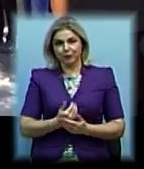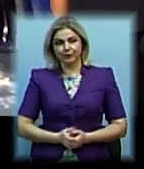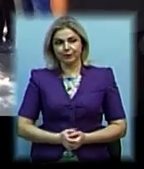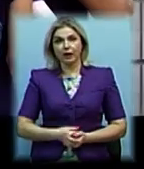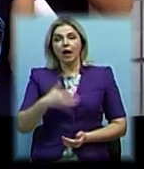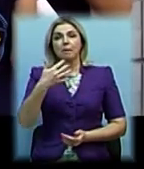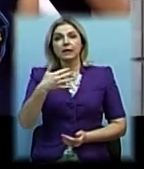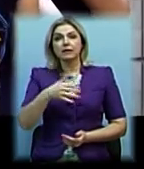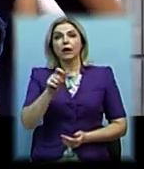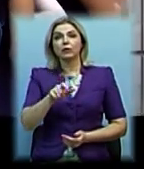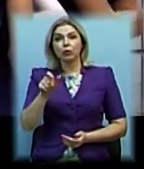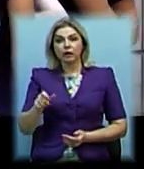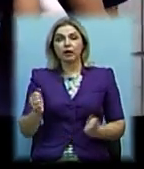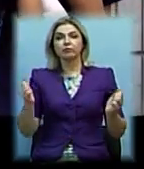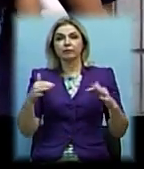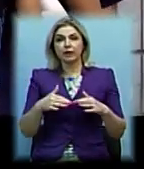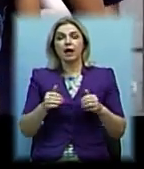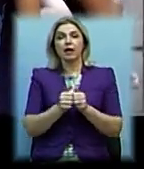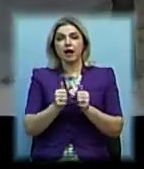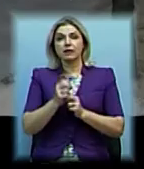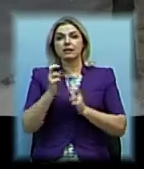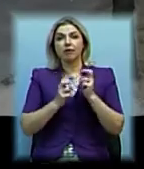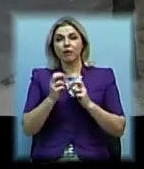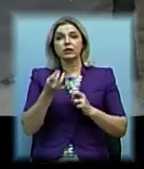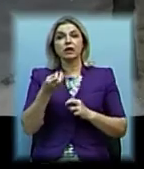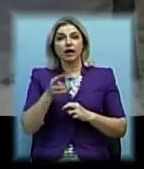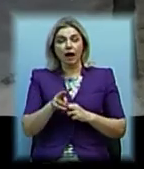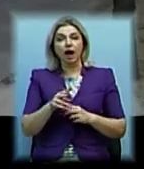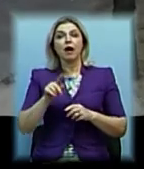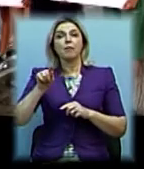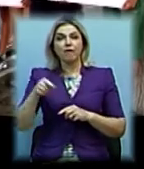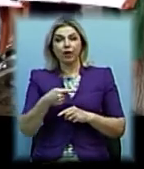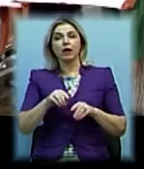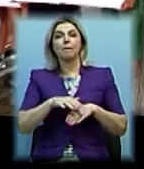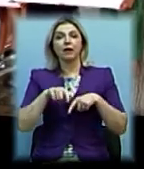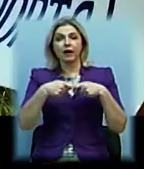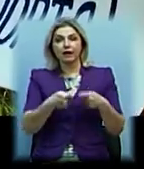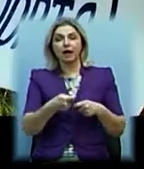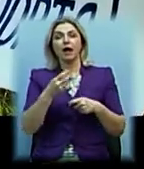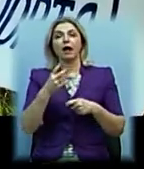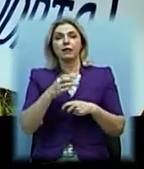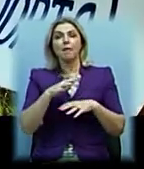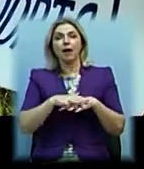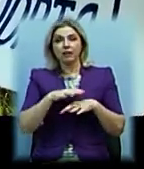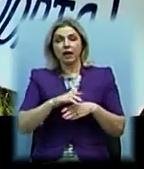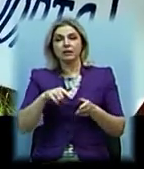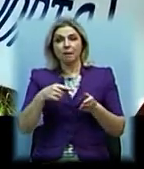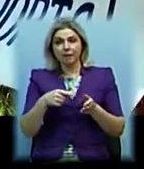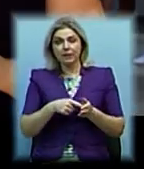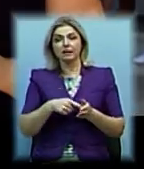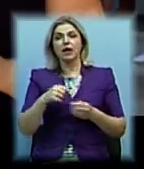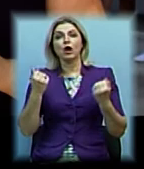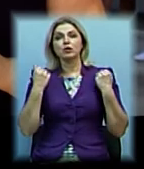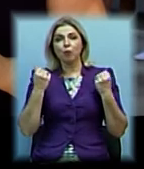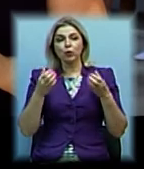50 городян зібрались під стінами заводу «Зоря Маршпроект». Вимагали передати на баланс міста спорткомплекс «Зоря».